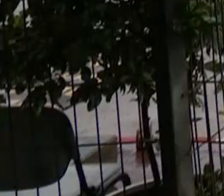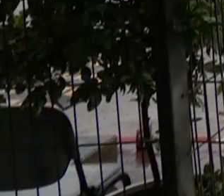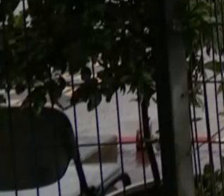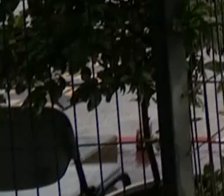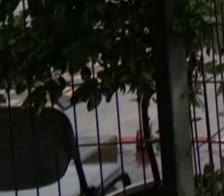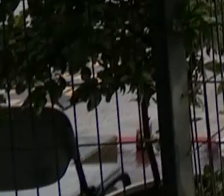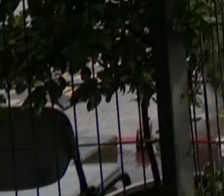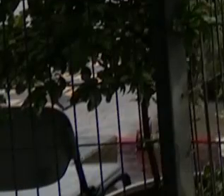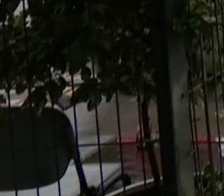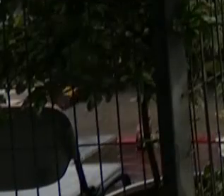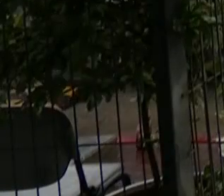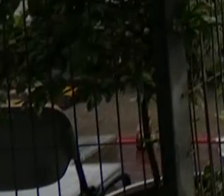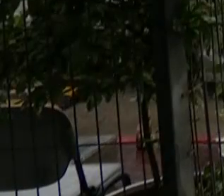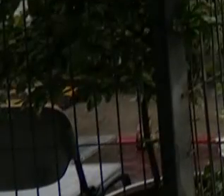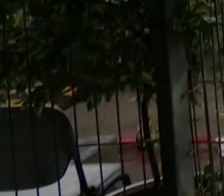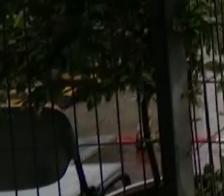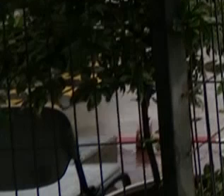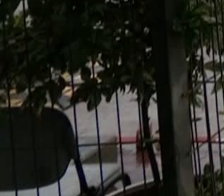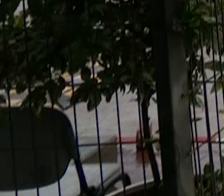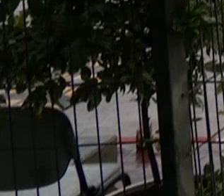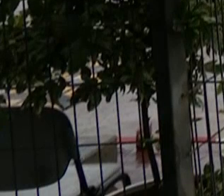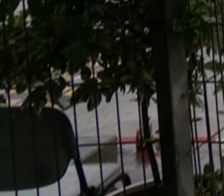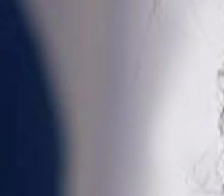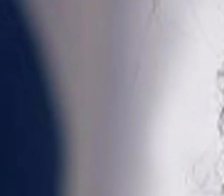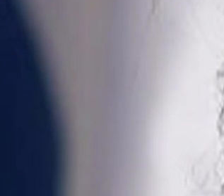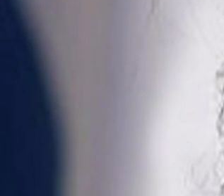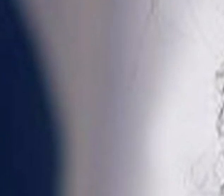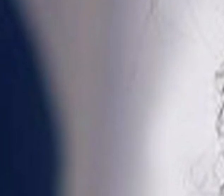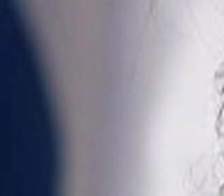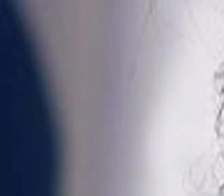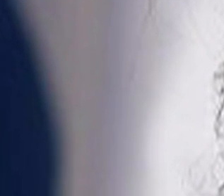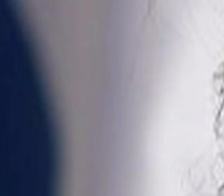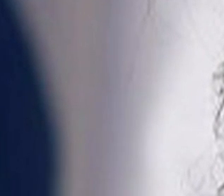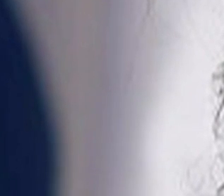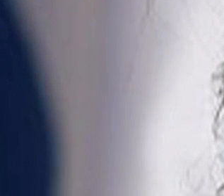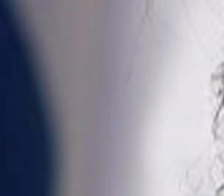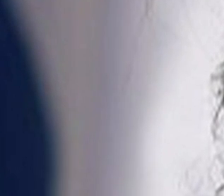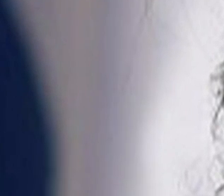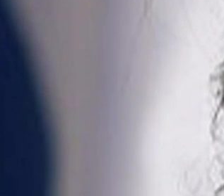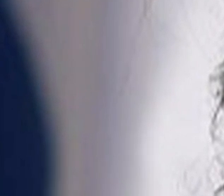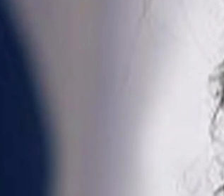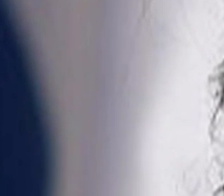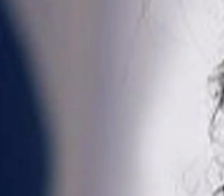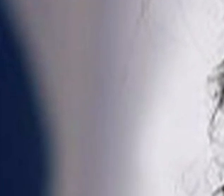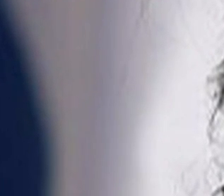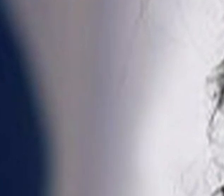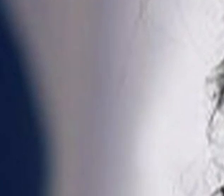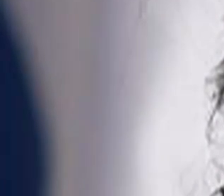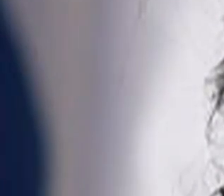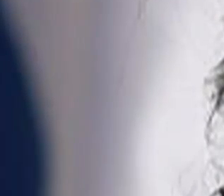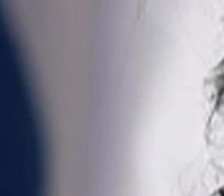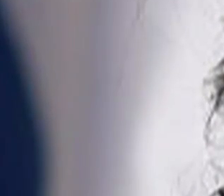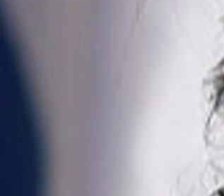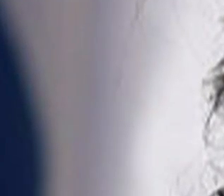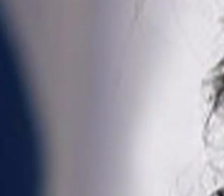אחרי שנחקר מאז שעות הבוקר ביחידת להב 433. הוא חשוד בקיום קשר מיני עם חשודה נוספת,